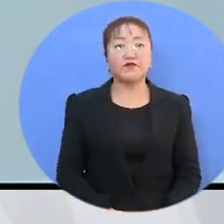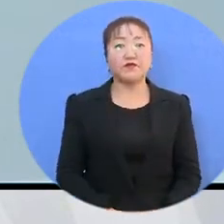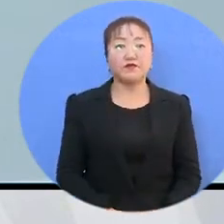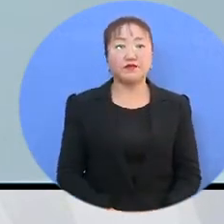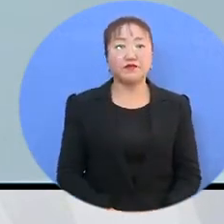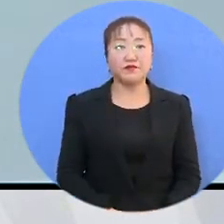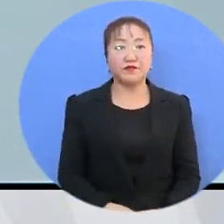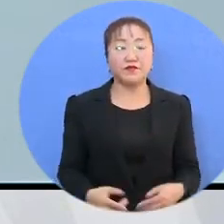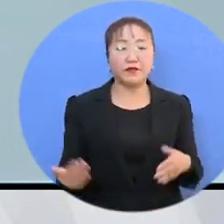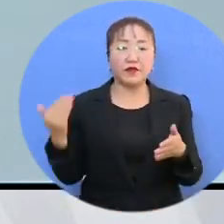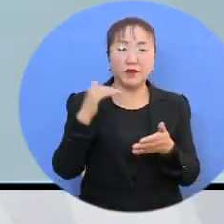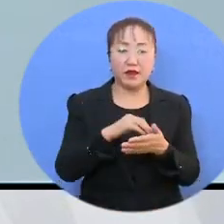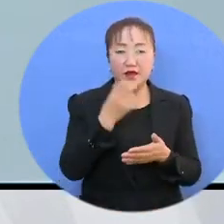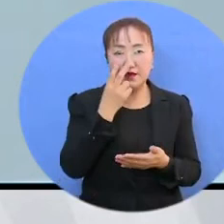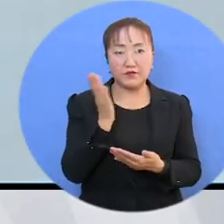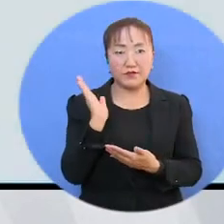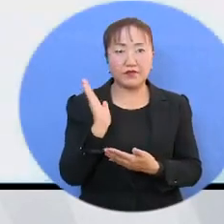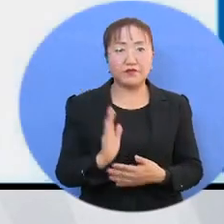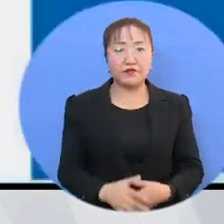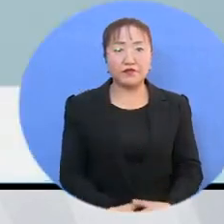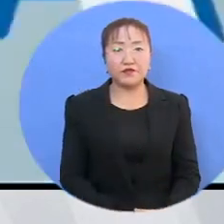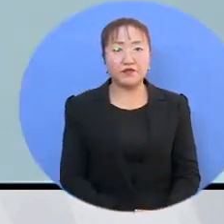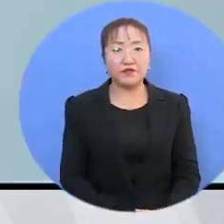За дахин нэг харцгаая.